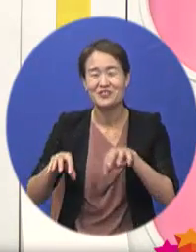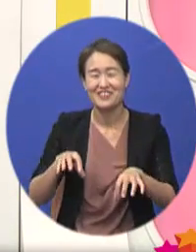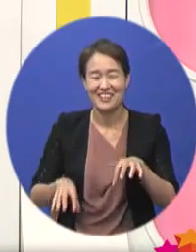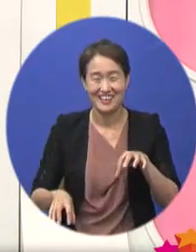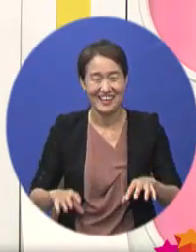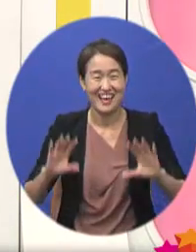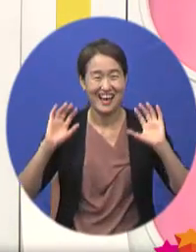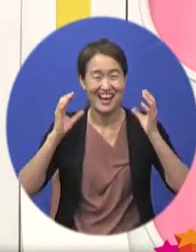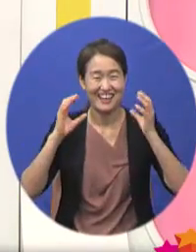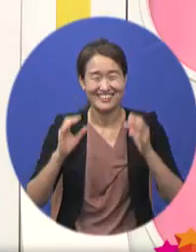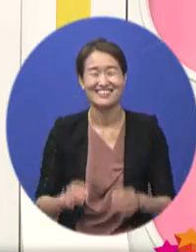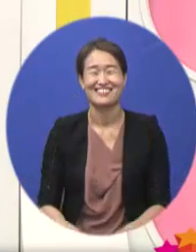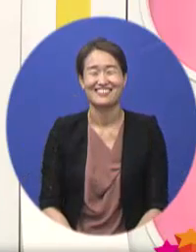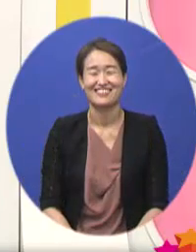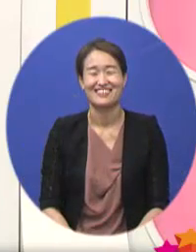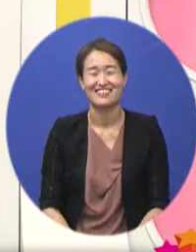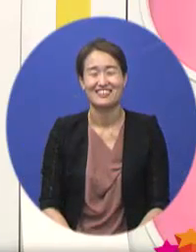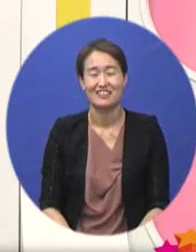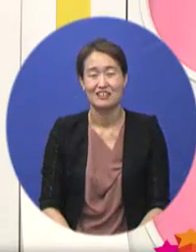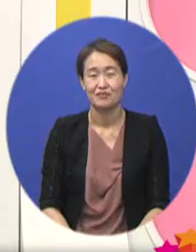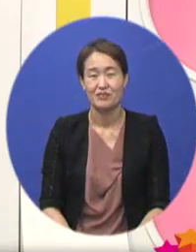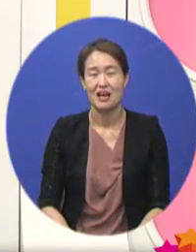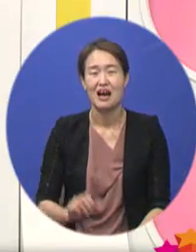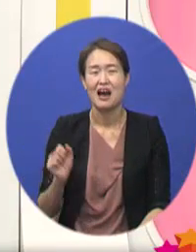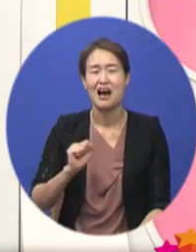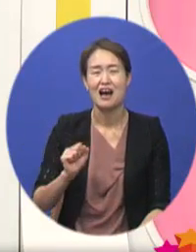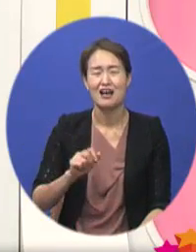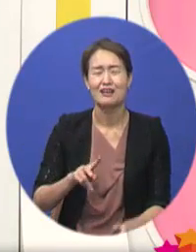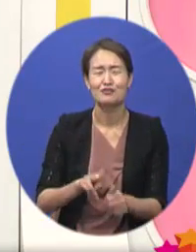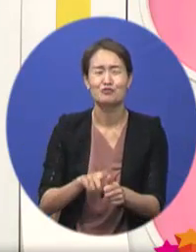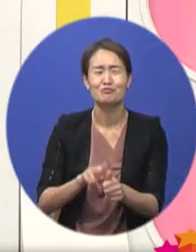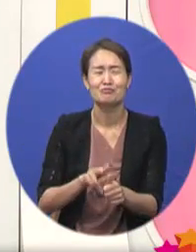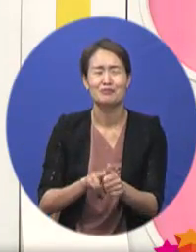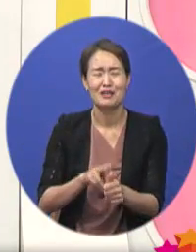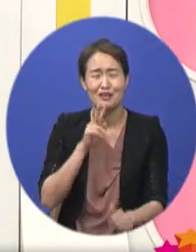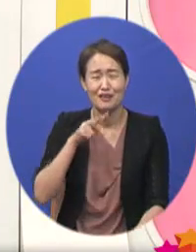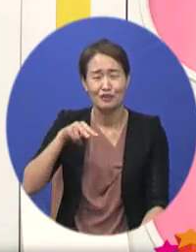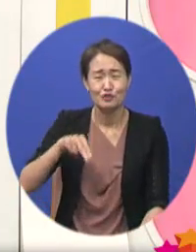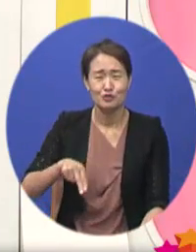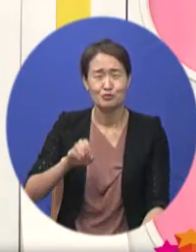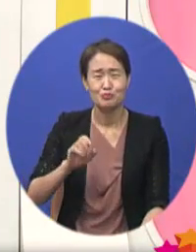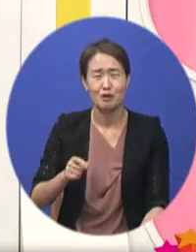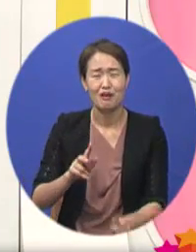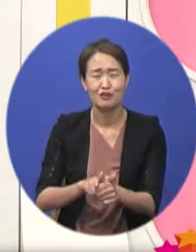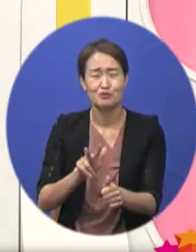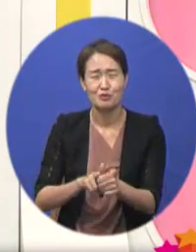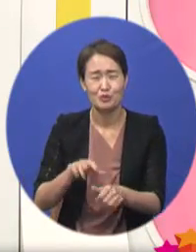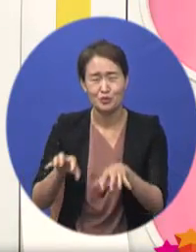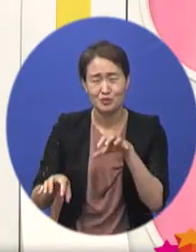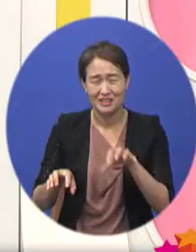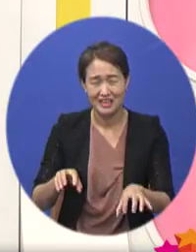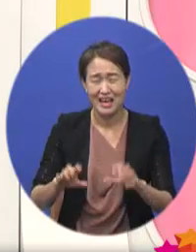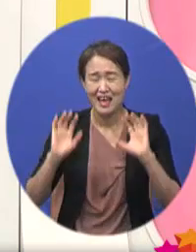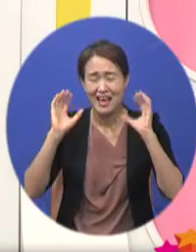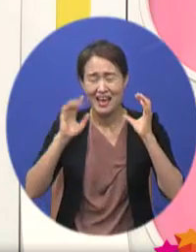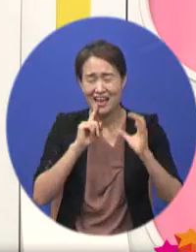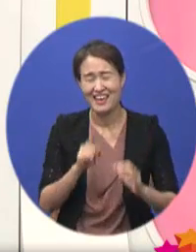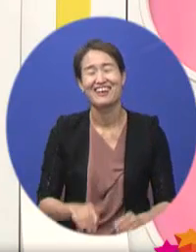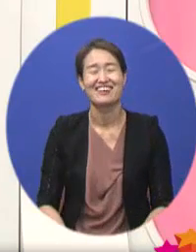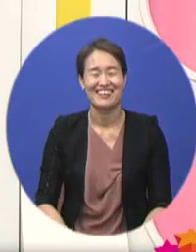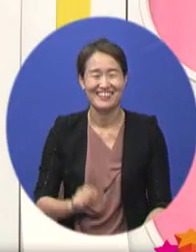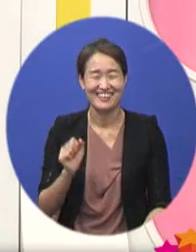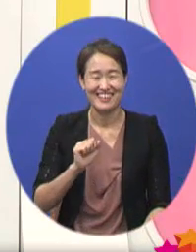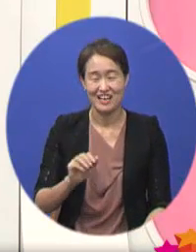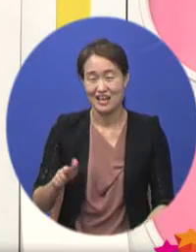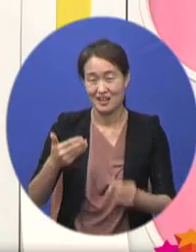그렇지. 동네 아이들. 슈퍼, 동네. 슈퍼, 아, 슈퍼. 네. 동네 아이들. 슈퍼가 동네에 있네요. 그렇죠. 네. 그래요. 자,